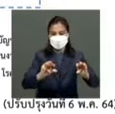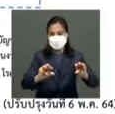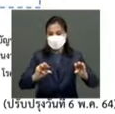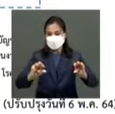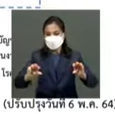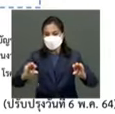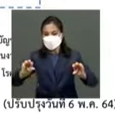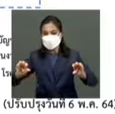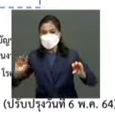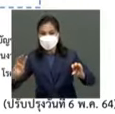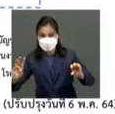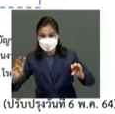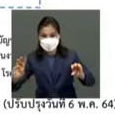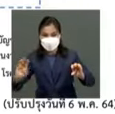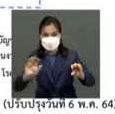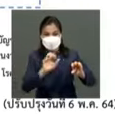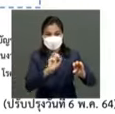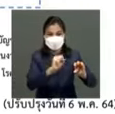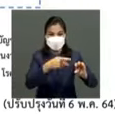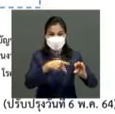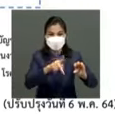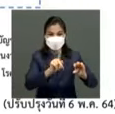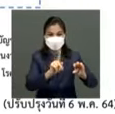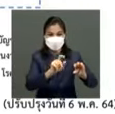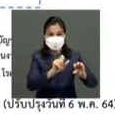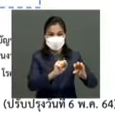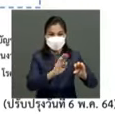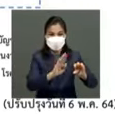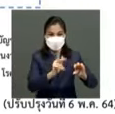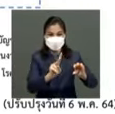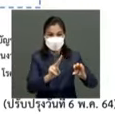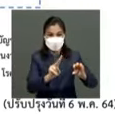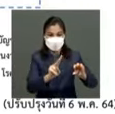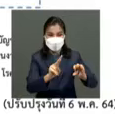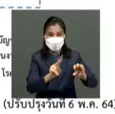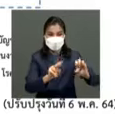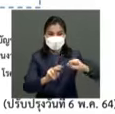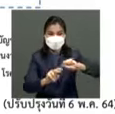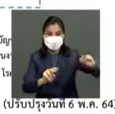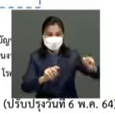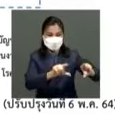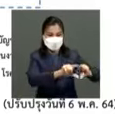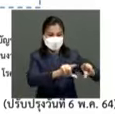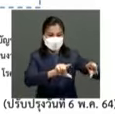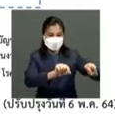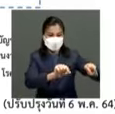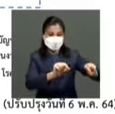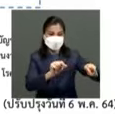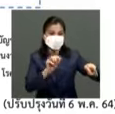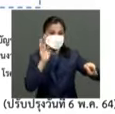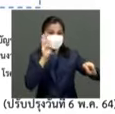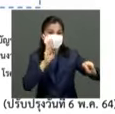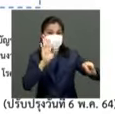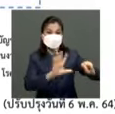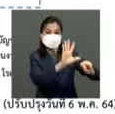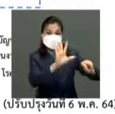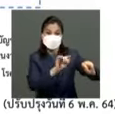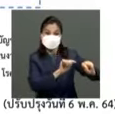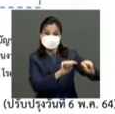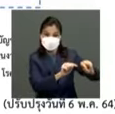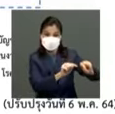ผมจะพูดบ่อยๆคือสบค.หรือสบค.ชุดเล็กที่อยู่ซ้ายมือสุดที่เป็นกล่องสีเนื้อเนี่ยนะครับแล้วก็ส